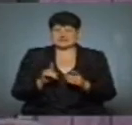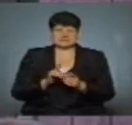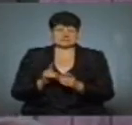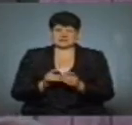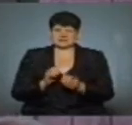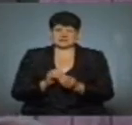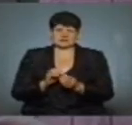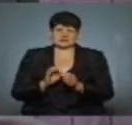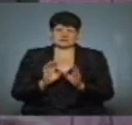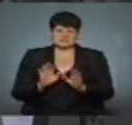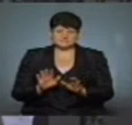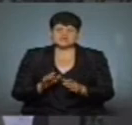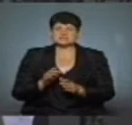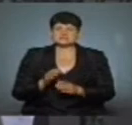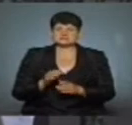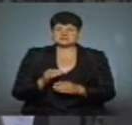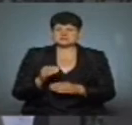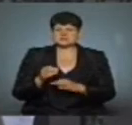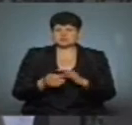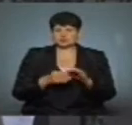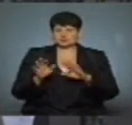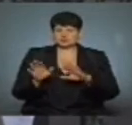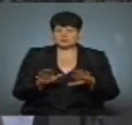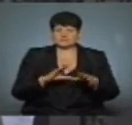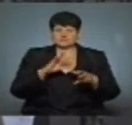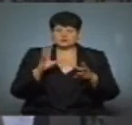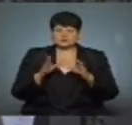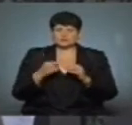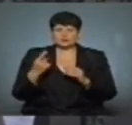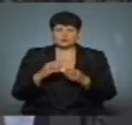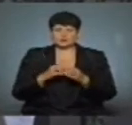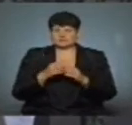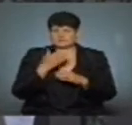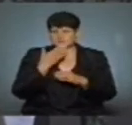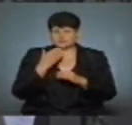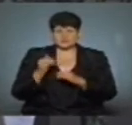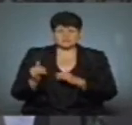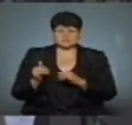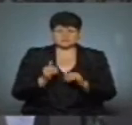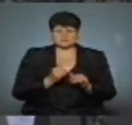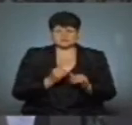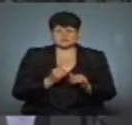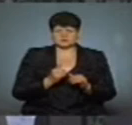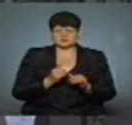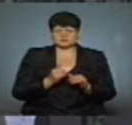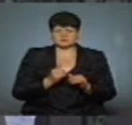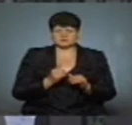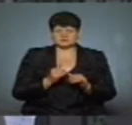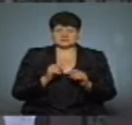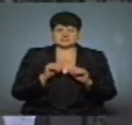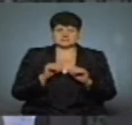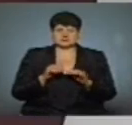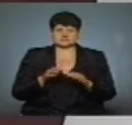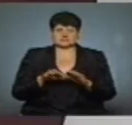за добу, що минула. В цілому в області немає проблеми з забезпеченістю засобами